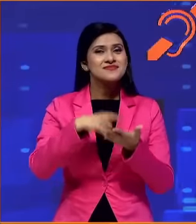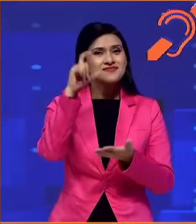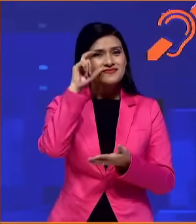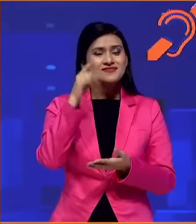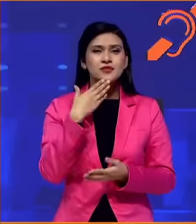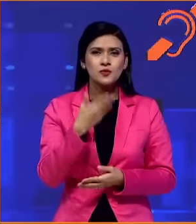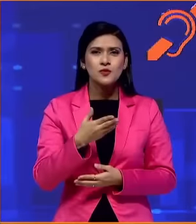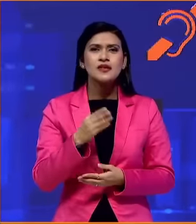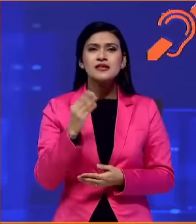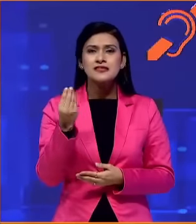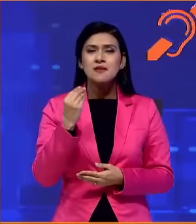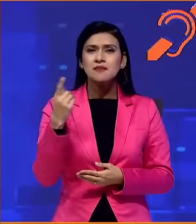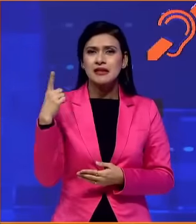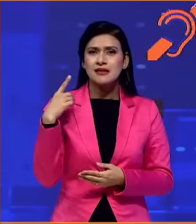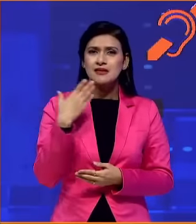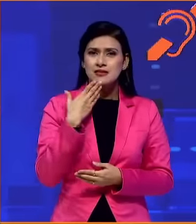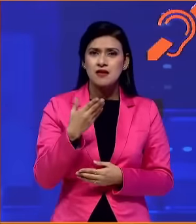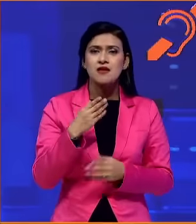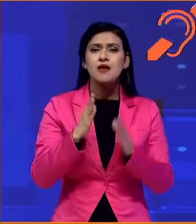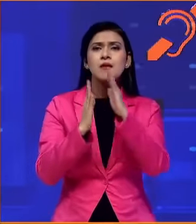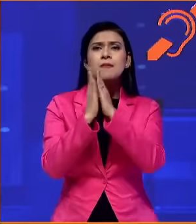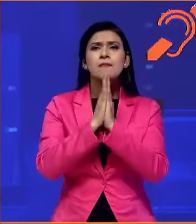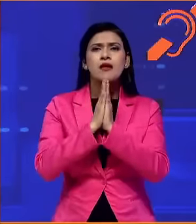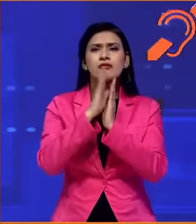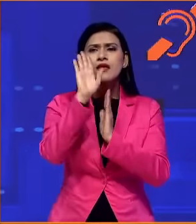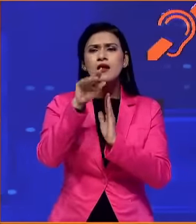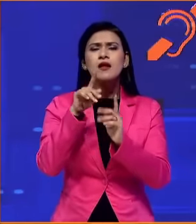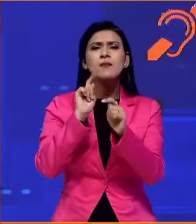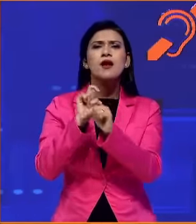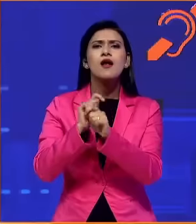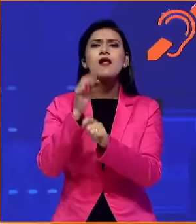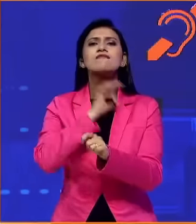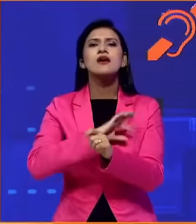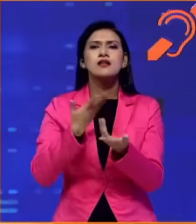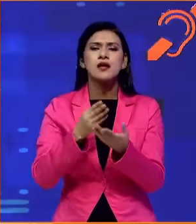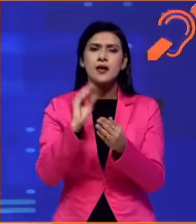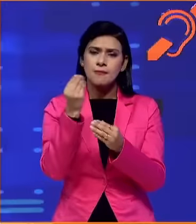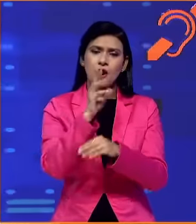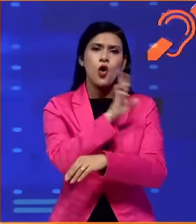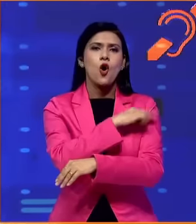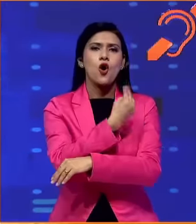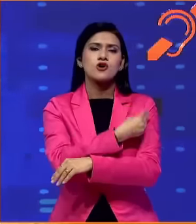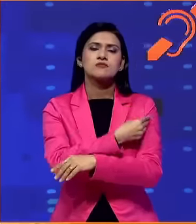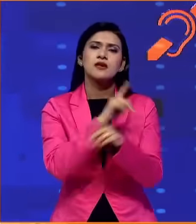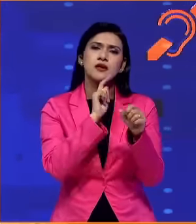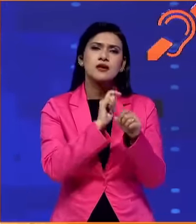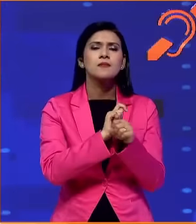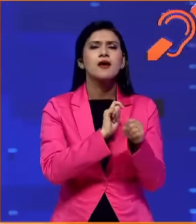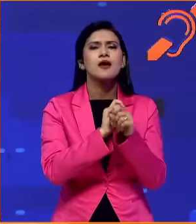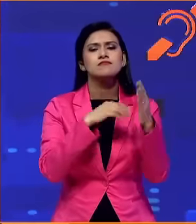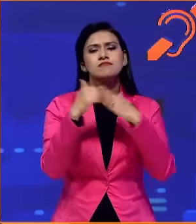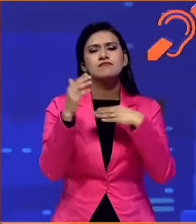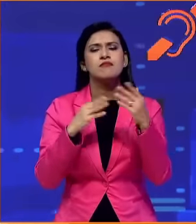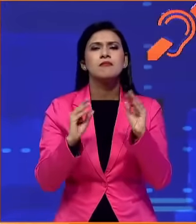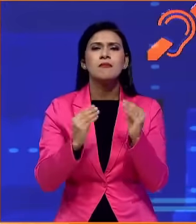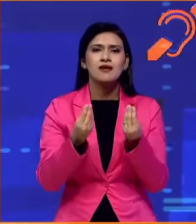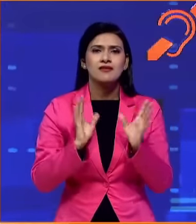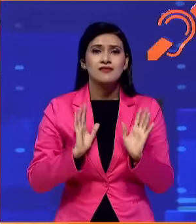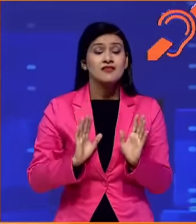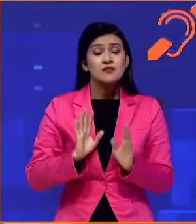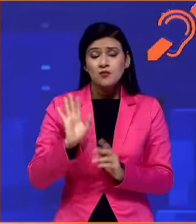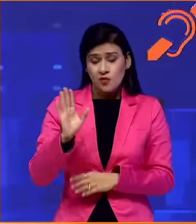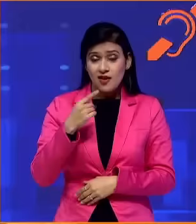जोपूछतेहैं,मंदिरबनानेकाक्यामतलबहै ?उन्हें अस्पतालबनानाचाहिएथा।जैसाकिमैंनेकहा,यहइतनाविशाल देशहै,यहाँइतनेसारेमतहैं।